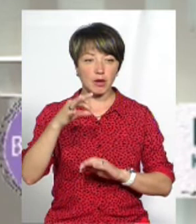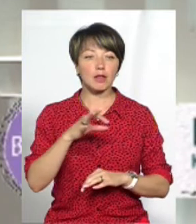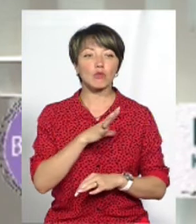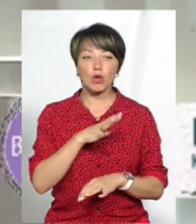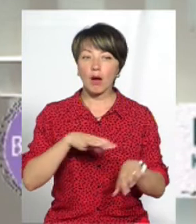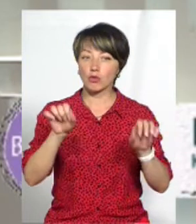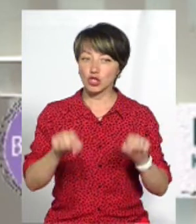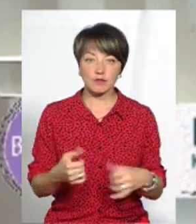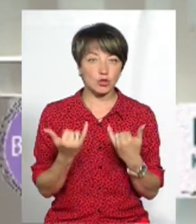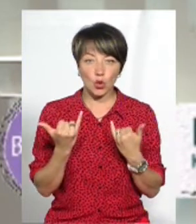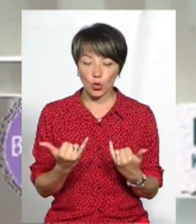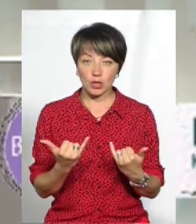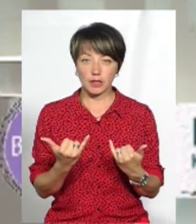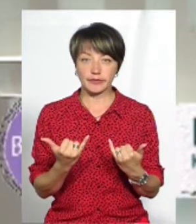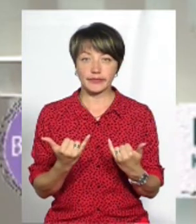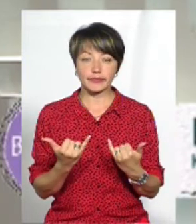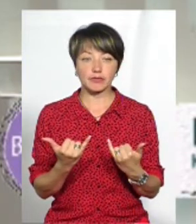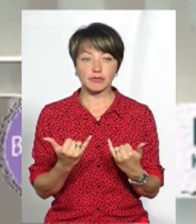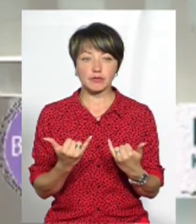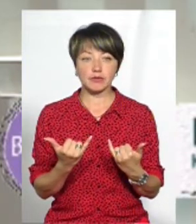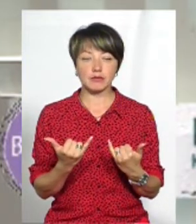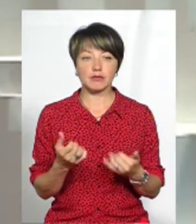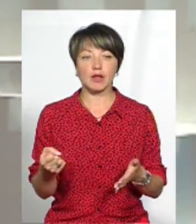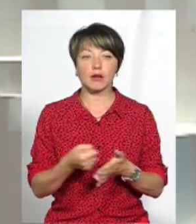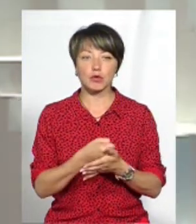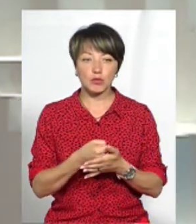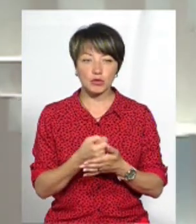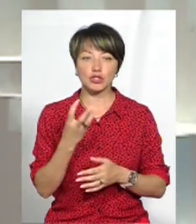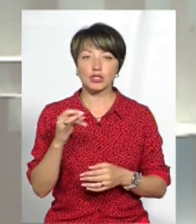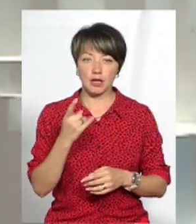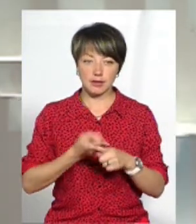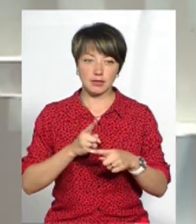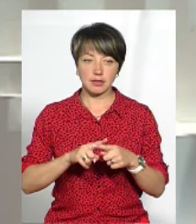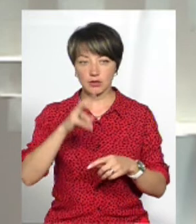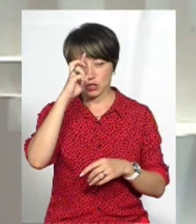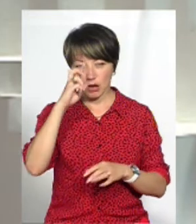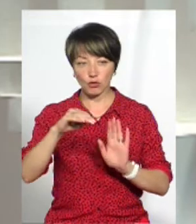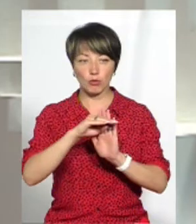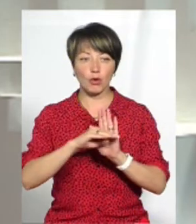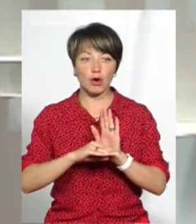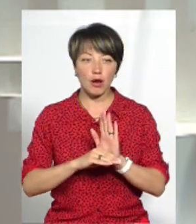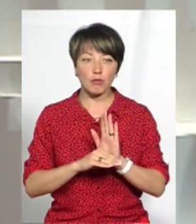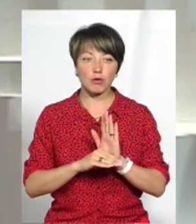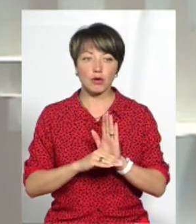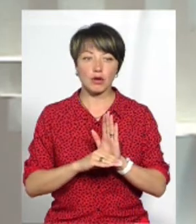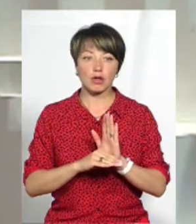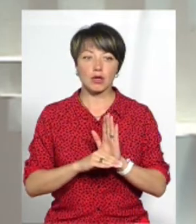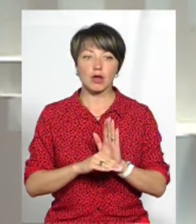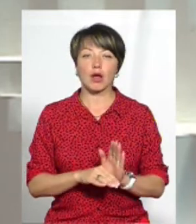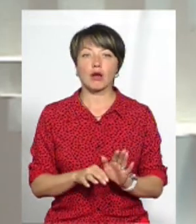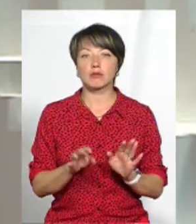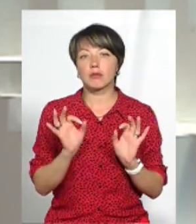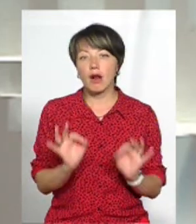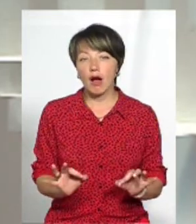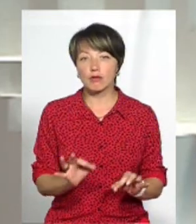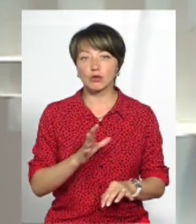змога. Тобто сьогодні ну, пролобіюємо ще раз державну програму, я думаю, що